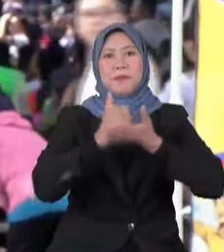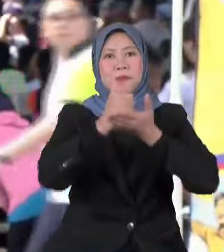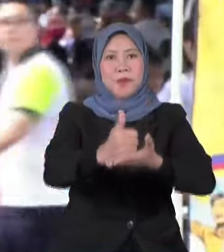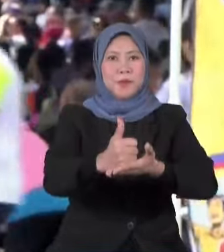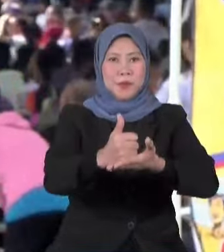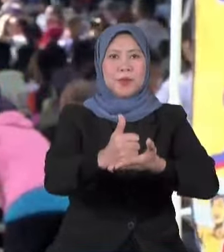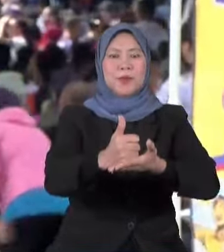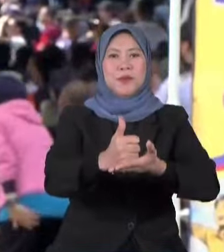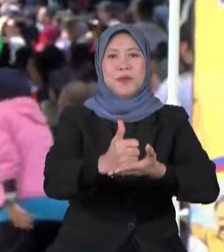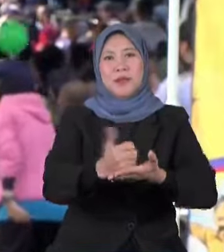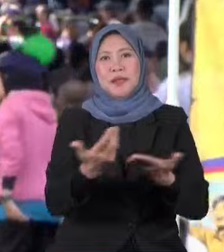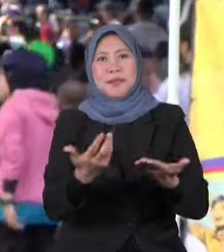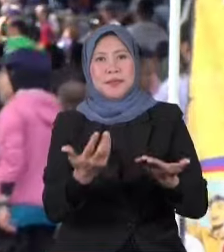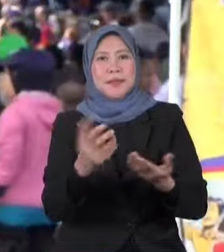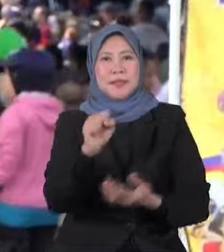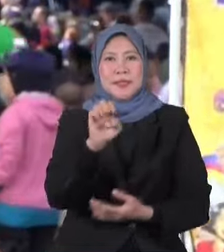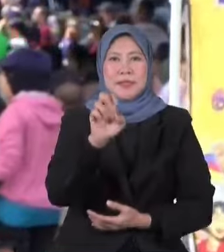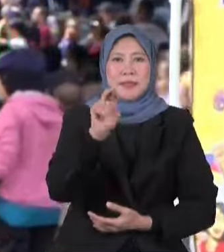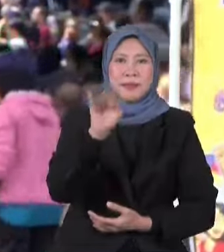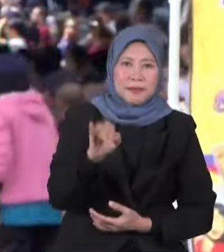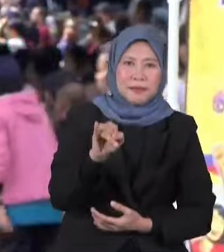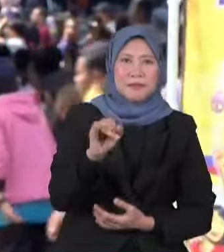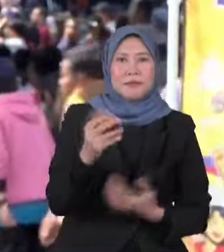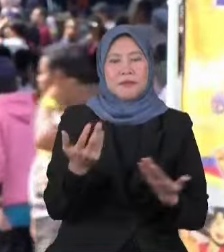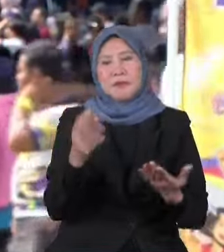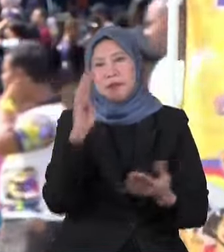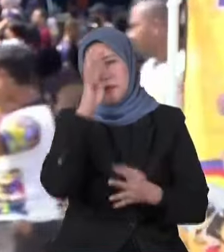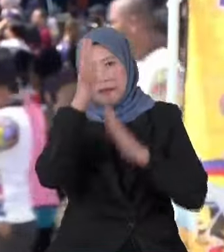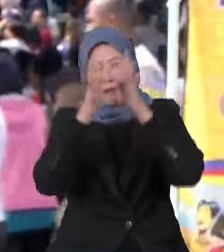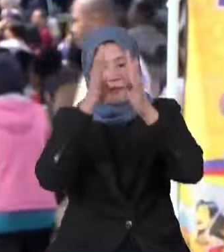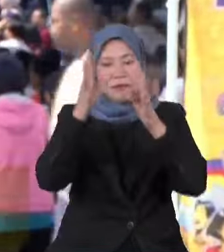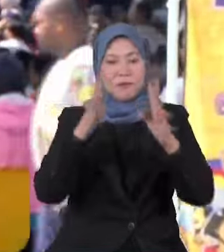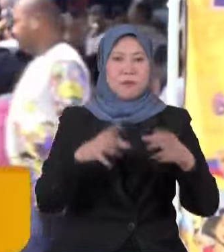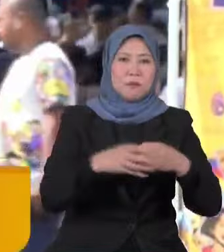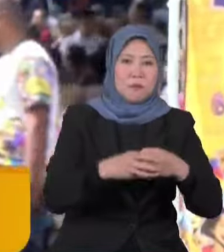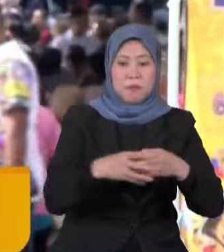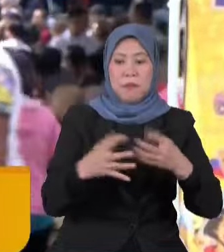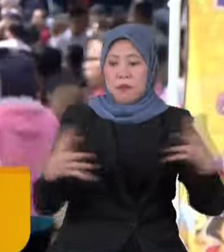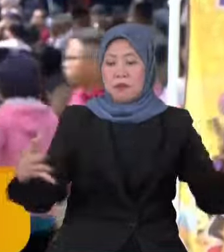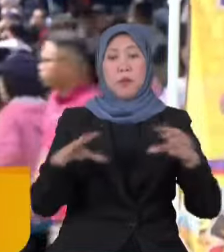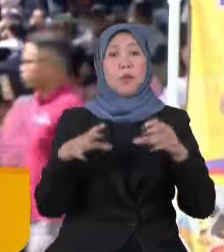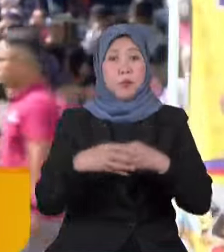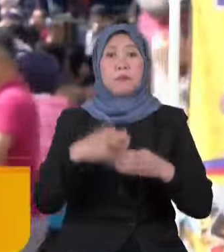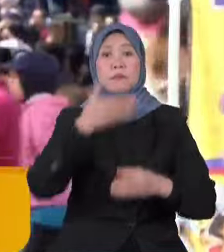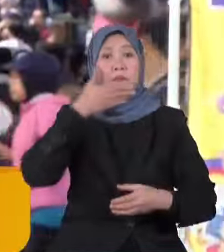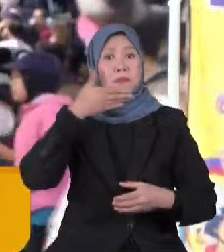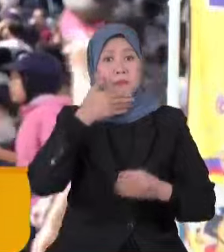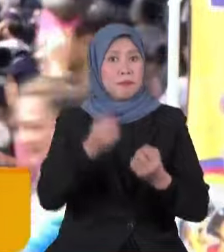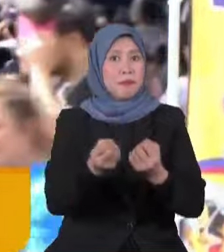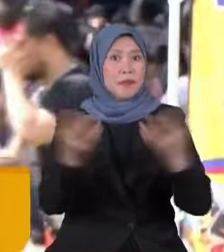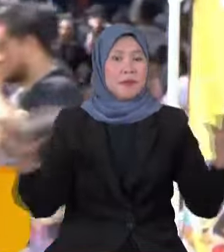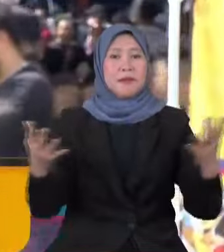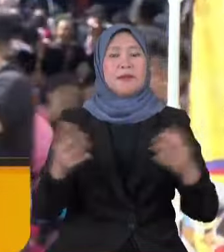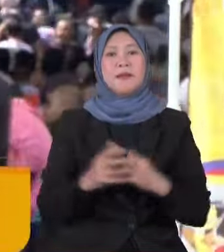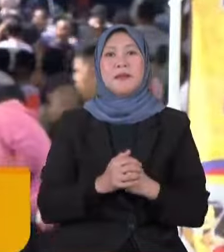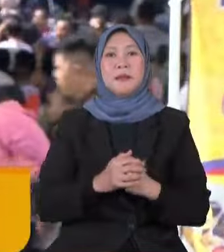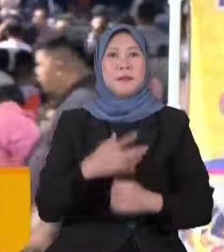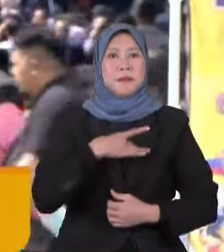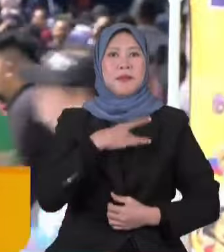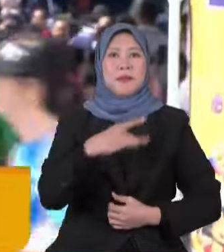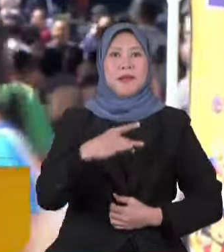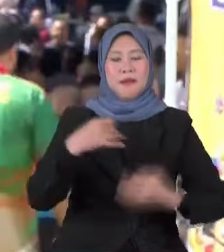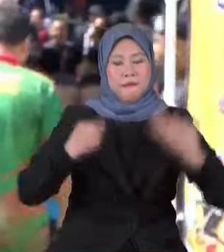penggiat-penggiat seni dan juga kreatif. Antara mereka banyak merupakan golongan belia juga. Banyak golongan belia yang minat dalam